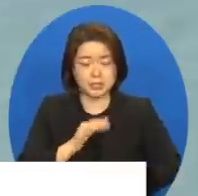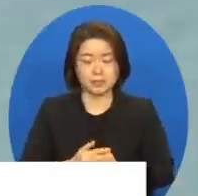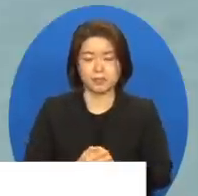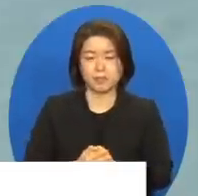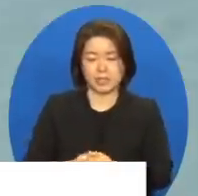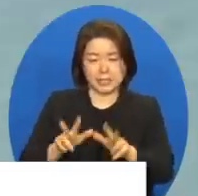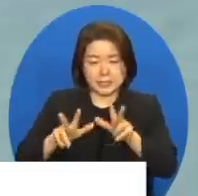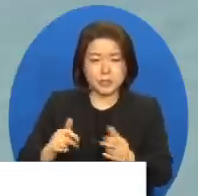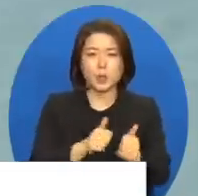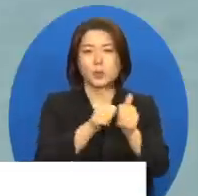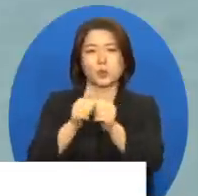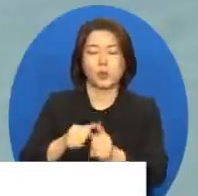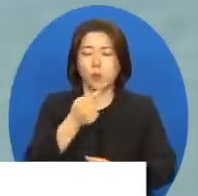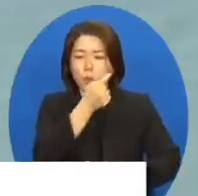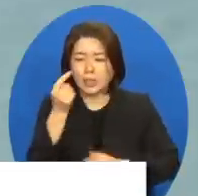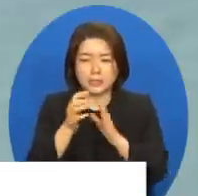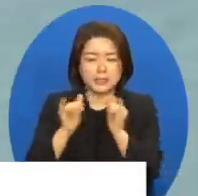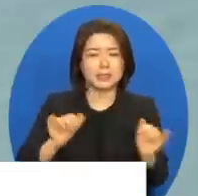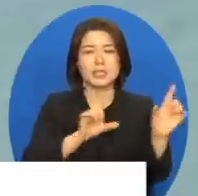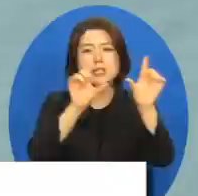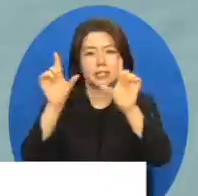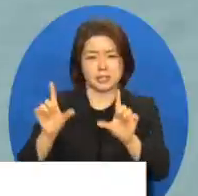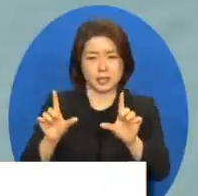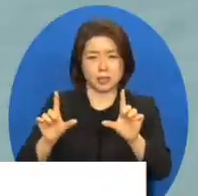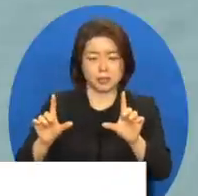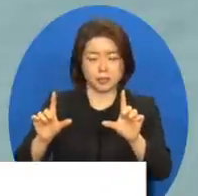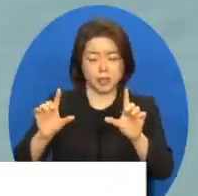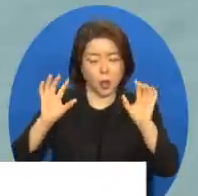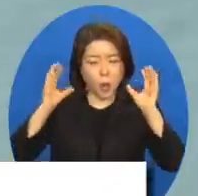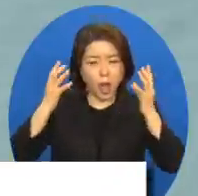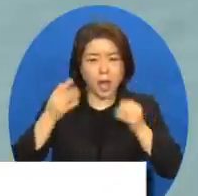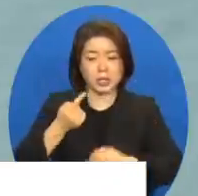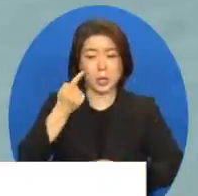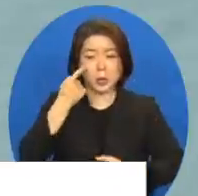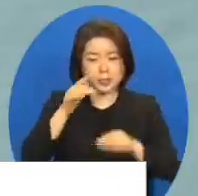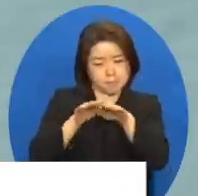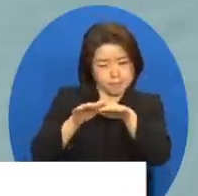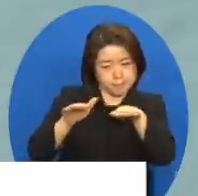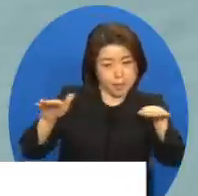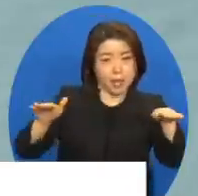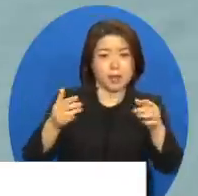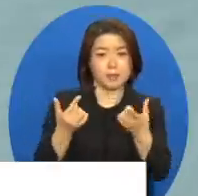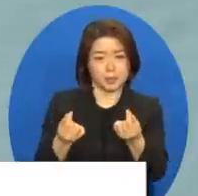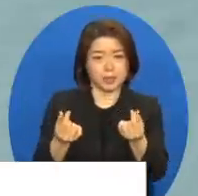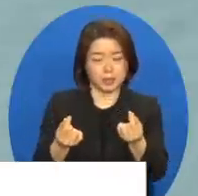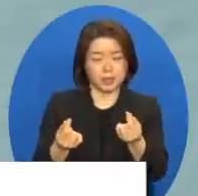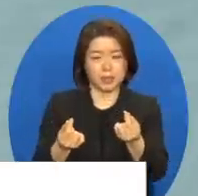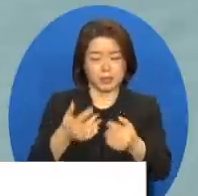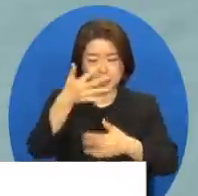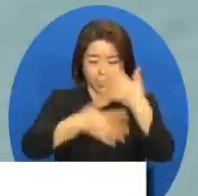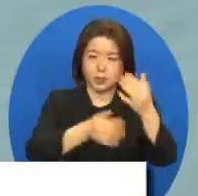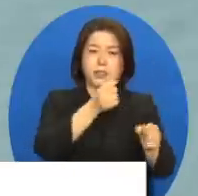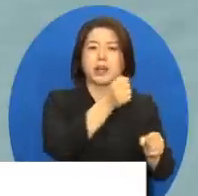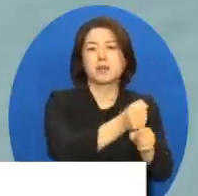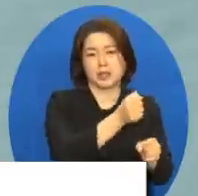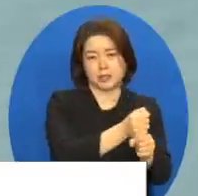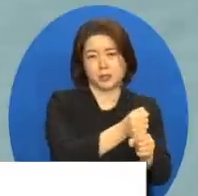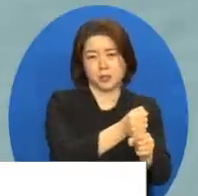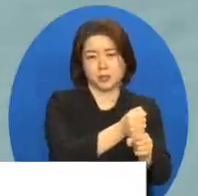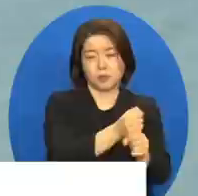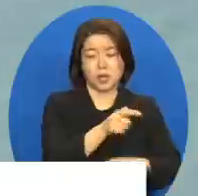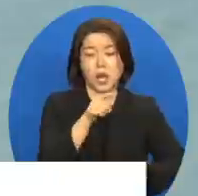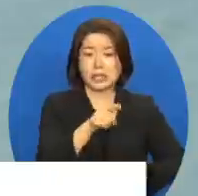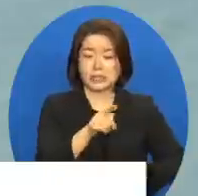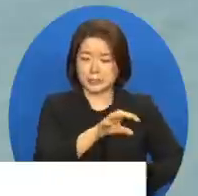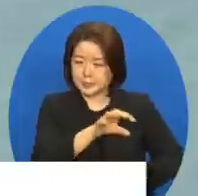주님과 동행하는 증인들의 삶을 우리 아이들의 눈높이에 맞추어서 영상을 만들고